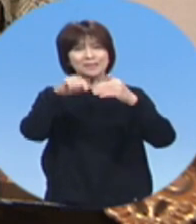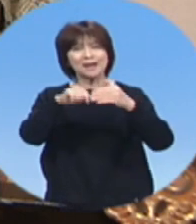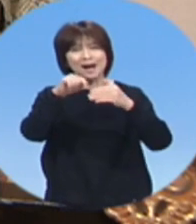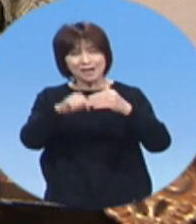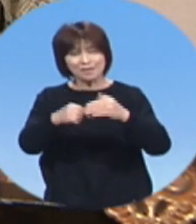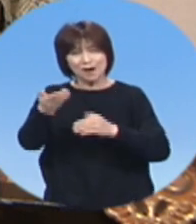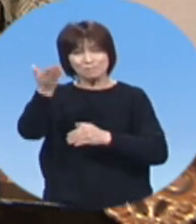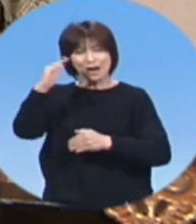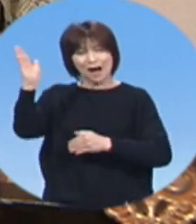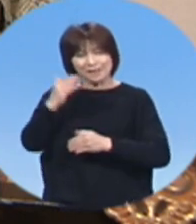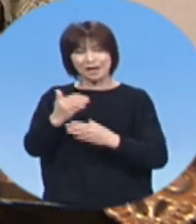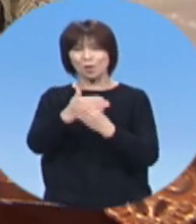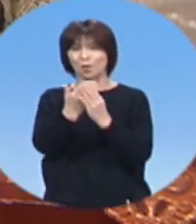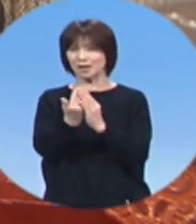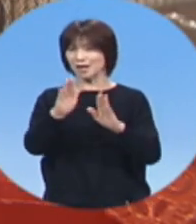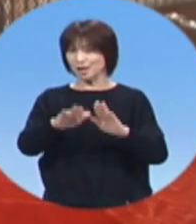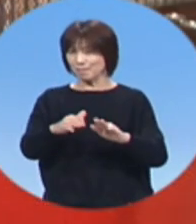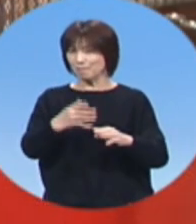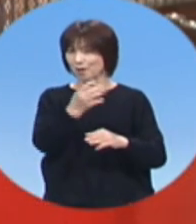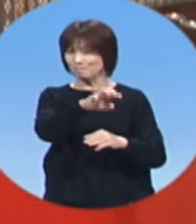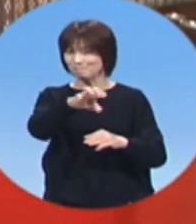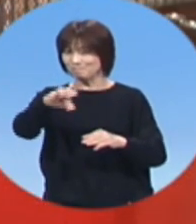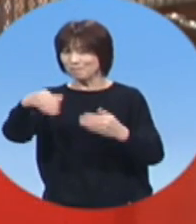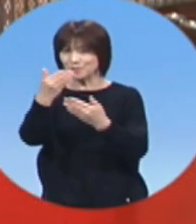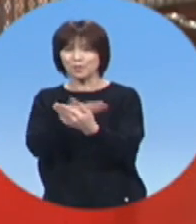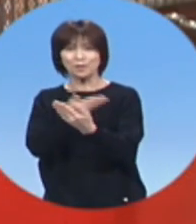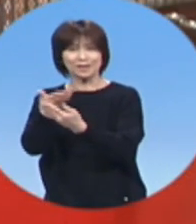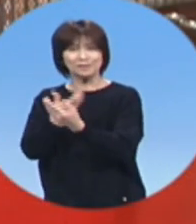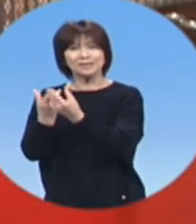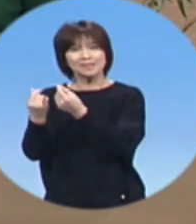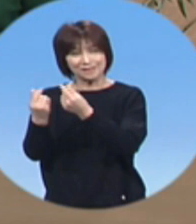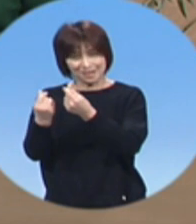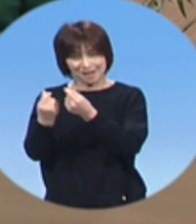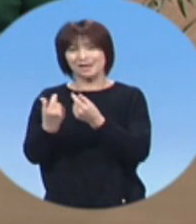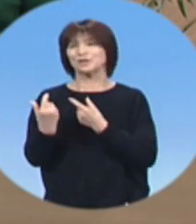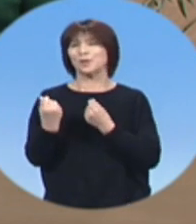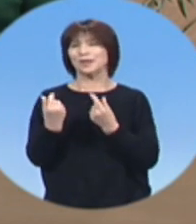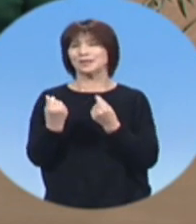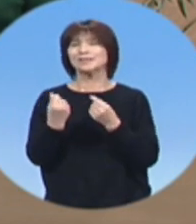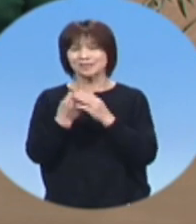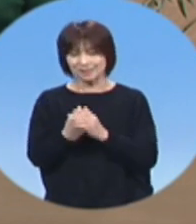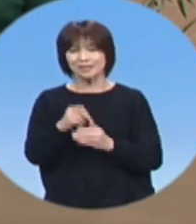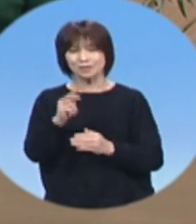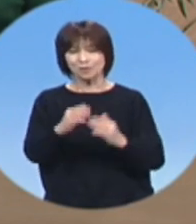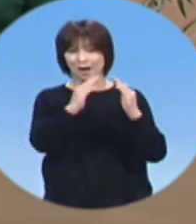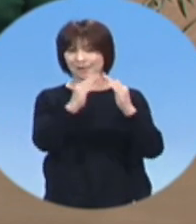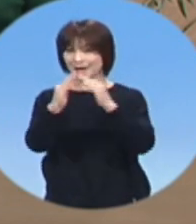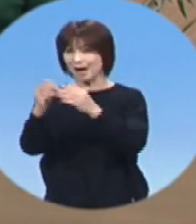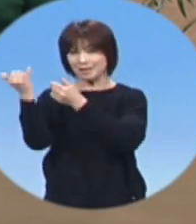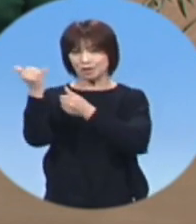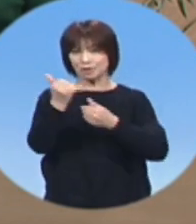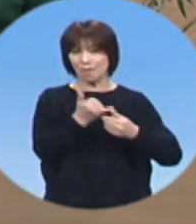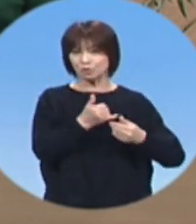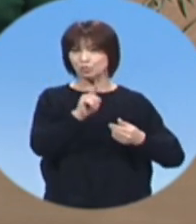昔からのおひな様が今もたくさん残ってるんですね。 そうなんです。そうした家々に伝わる